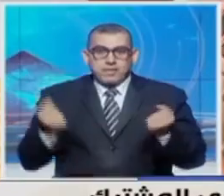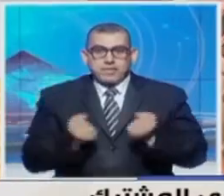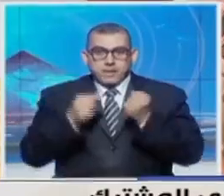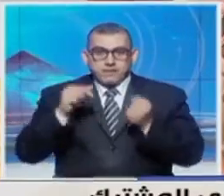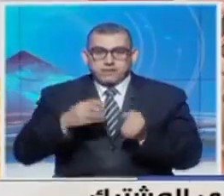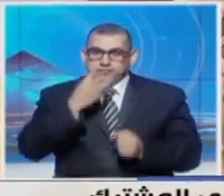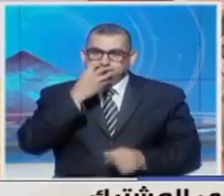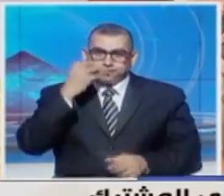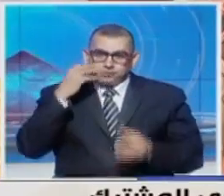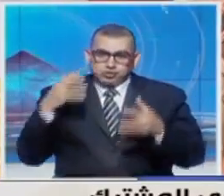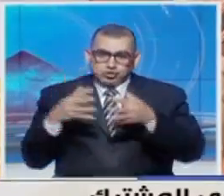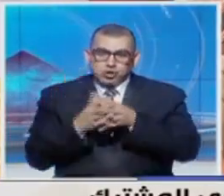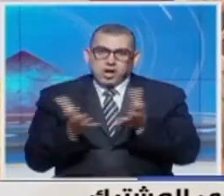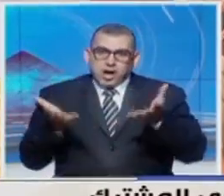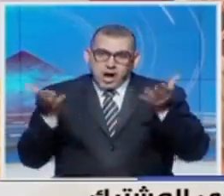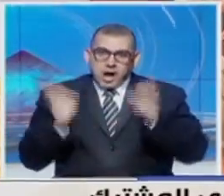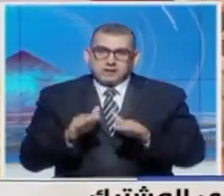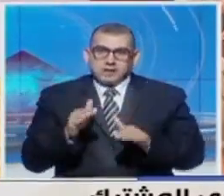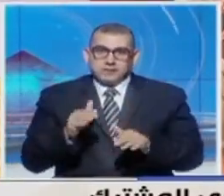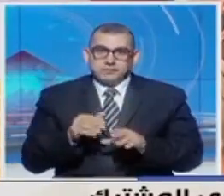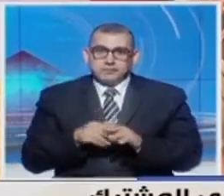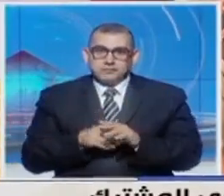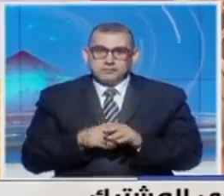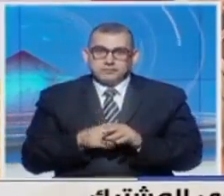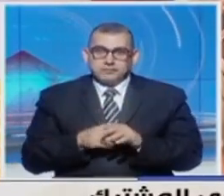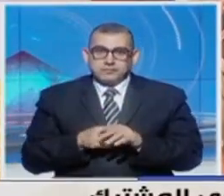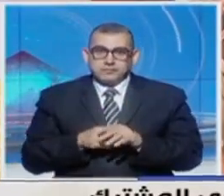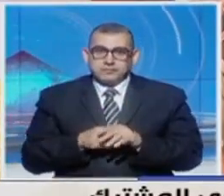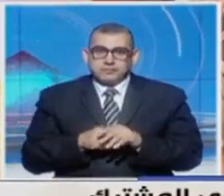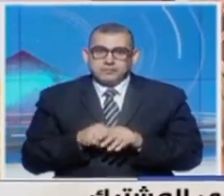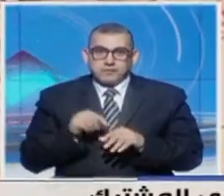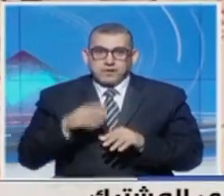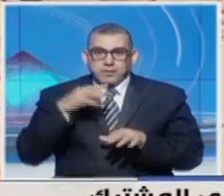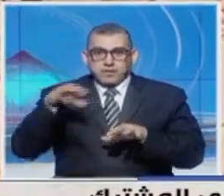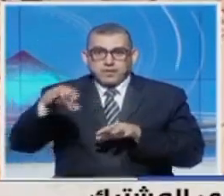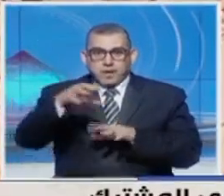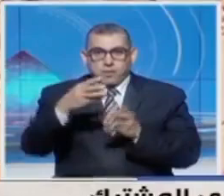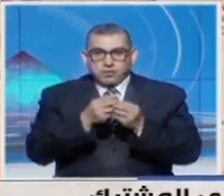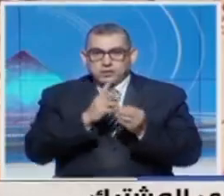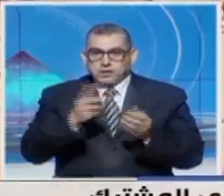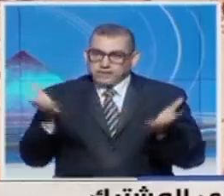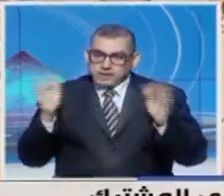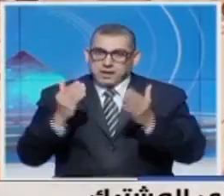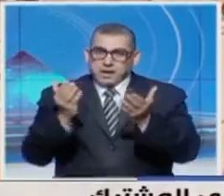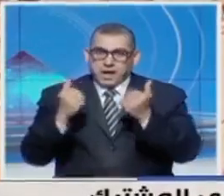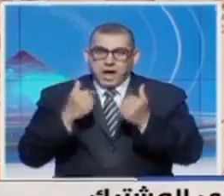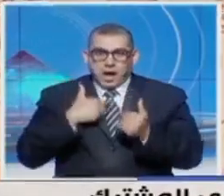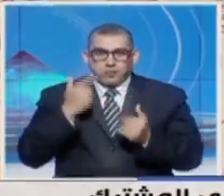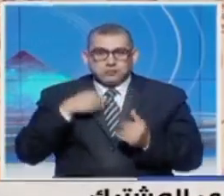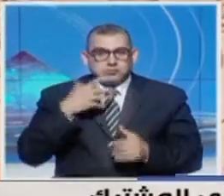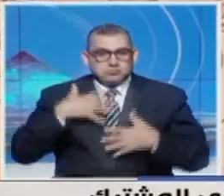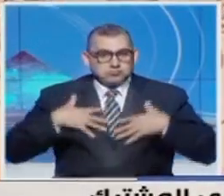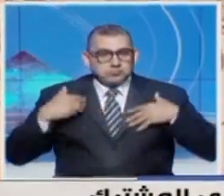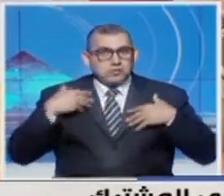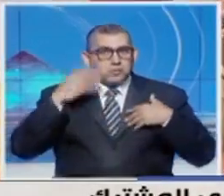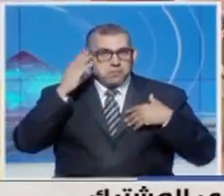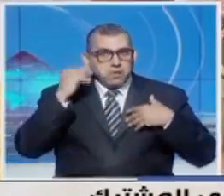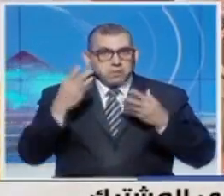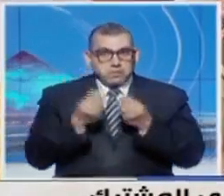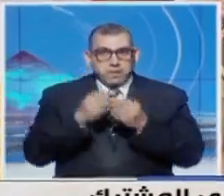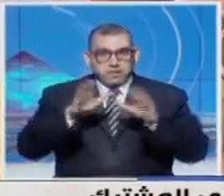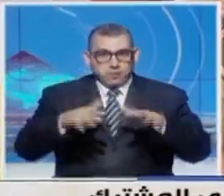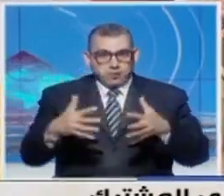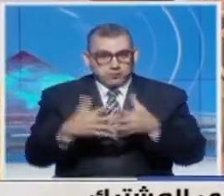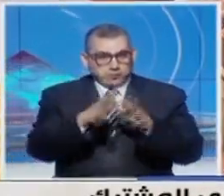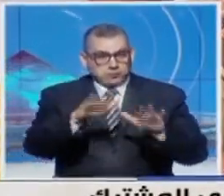حجم الاشتراك أكتر من الدول المختلفة. أنا سعيد جدا بوجودكم بينا